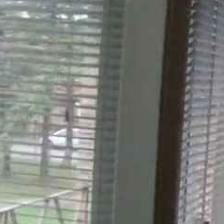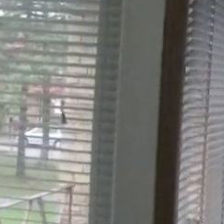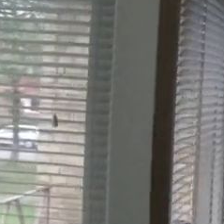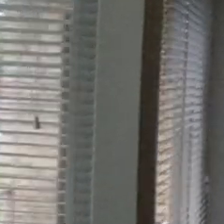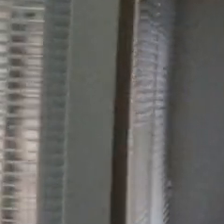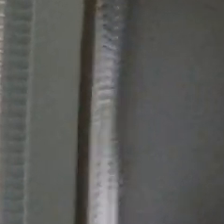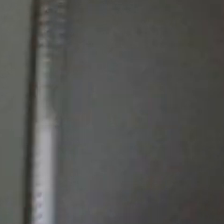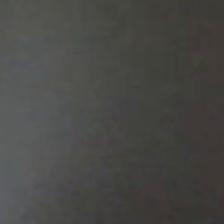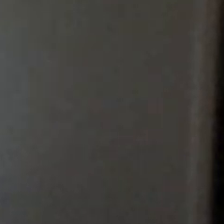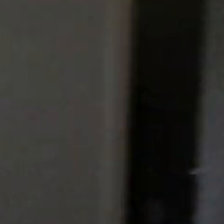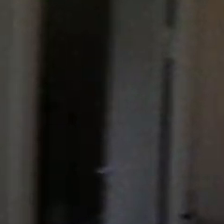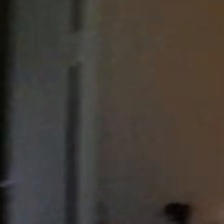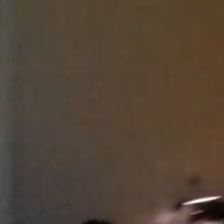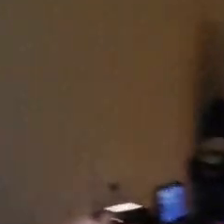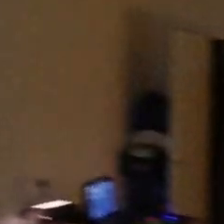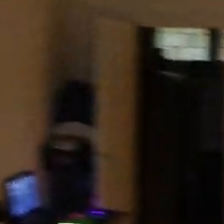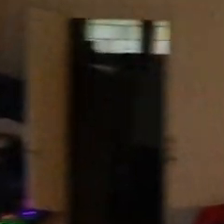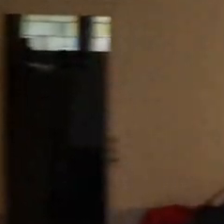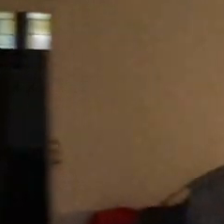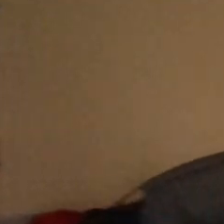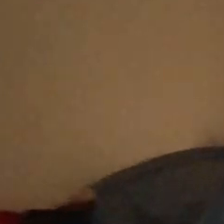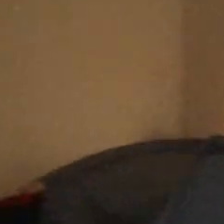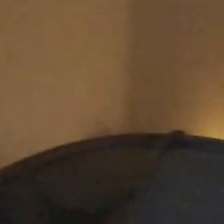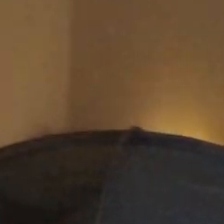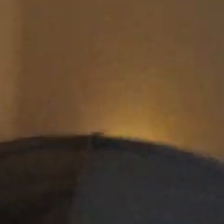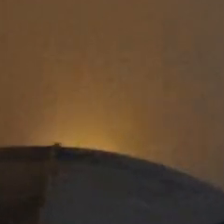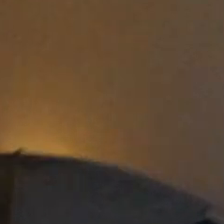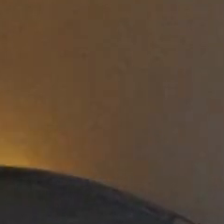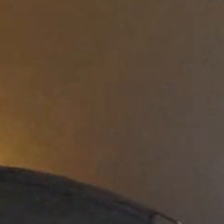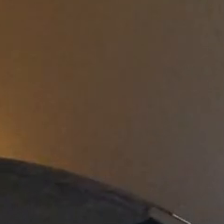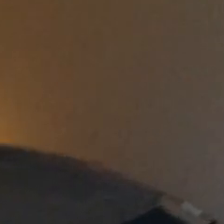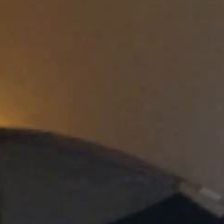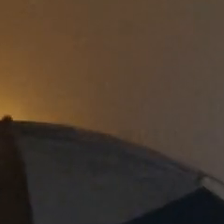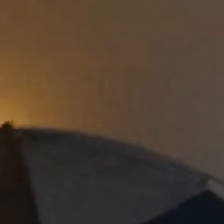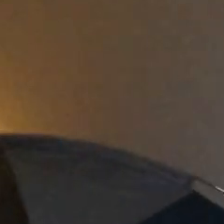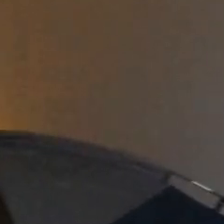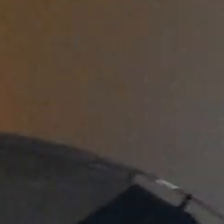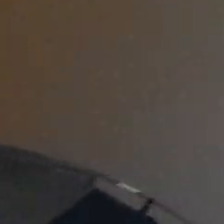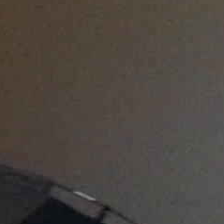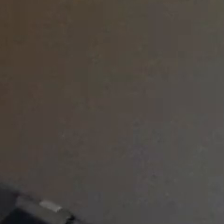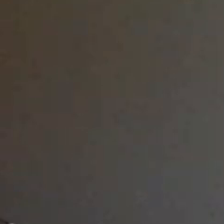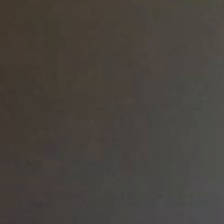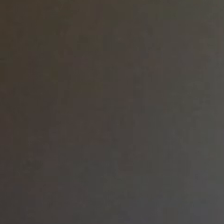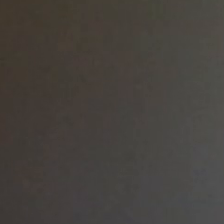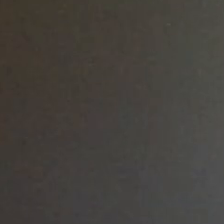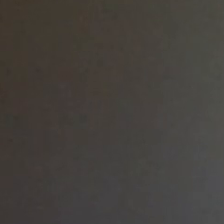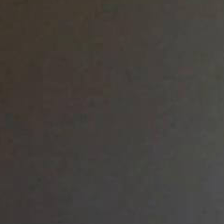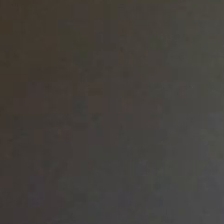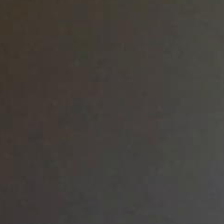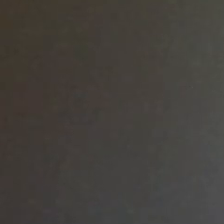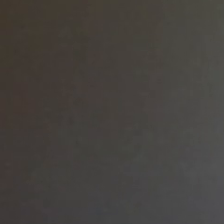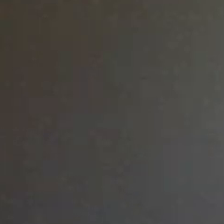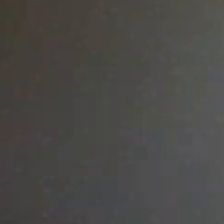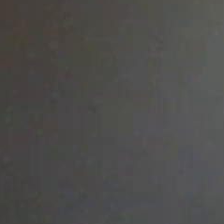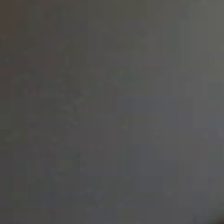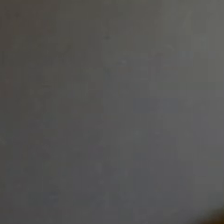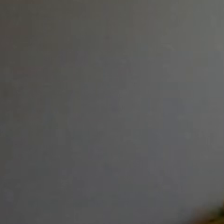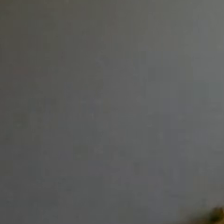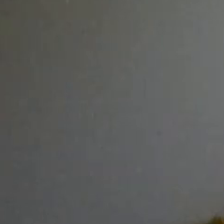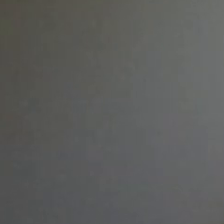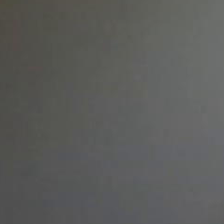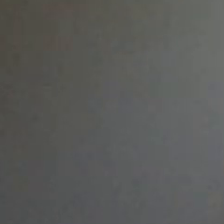nu. Og det er jo det, vores regering forsøger at undgå ved at holde vores samfund åben